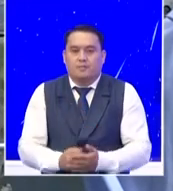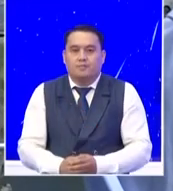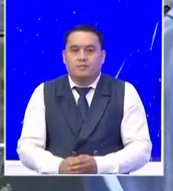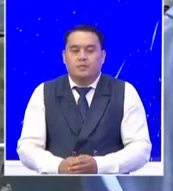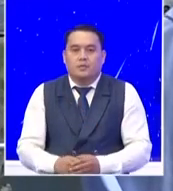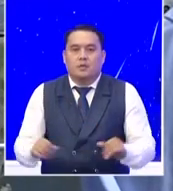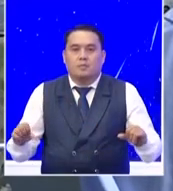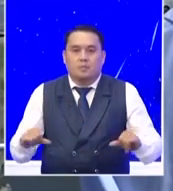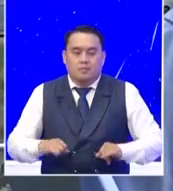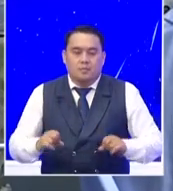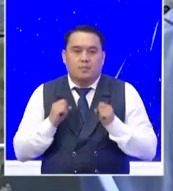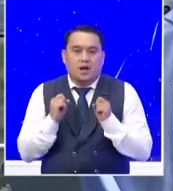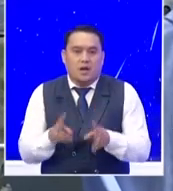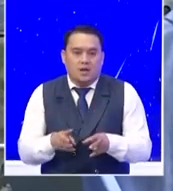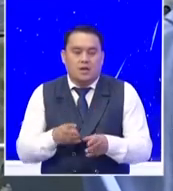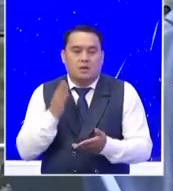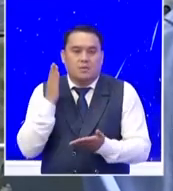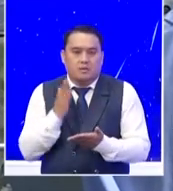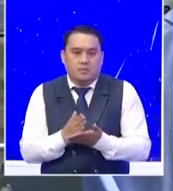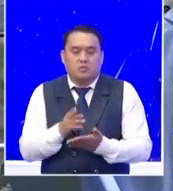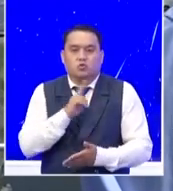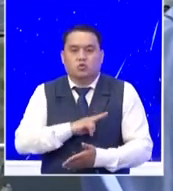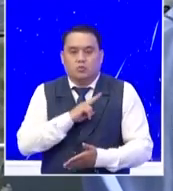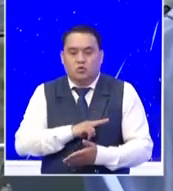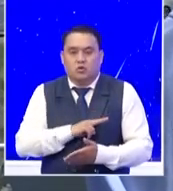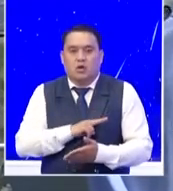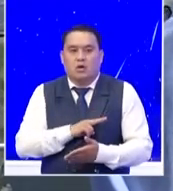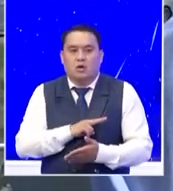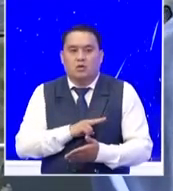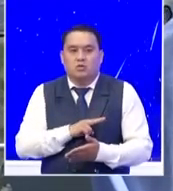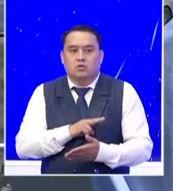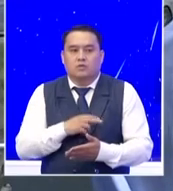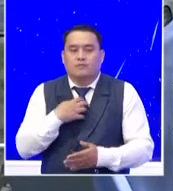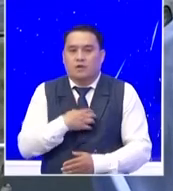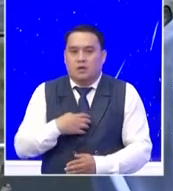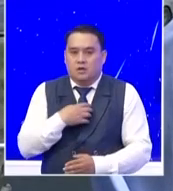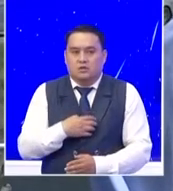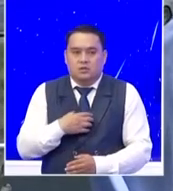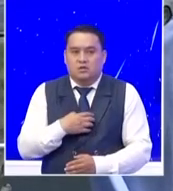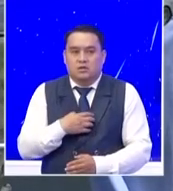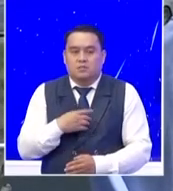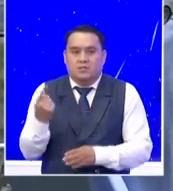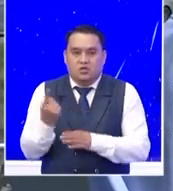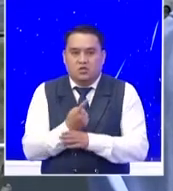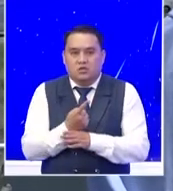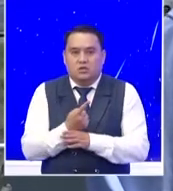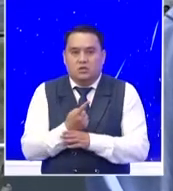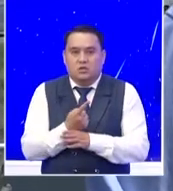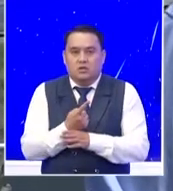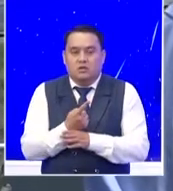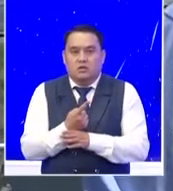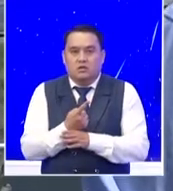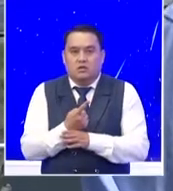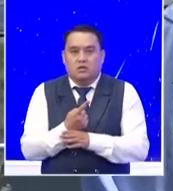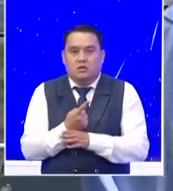күресу бұл біздің жұмысымыздың ең маңызды тараптарының бірі деп ойлаймын. Неге